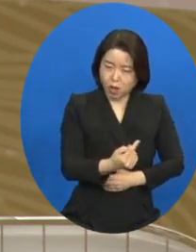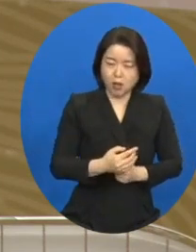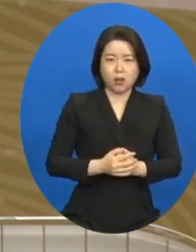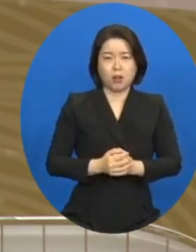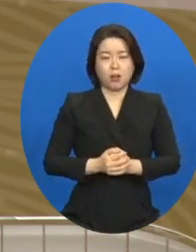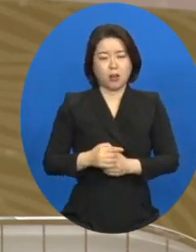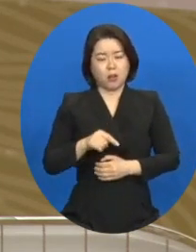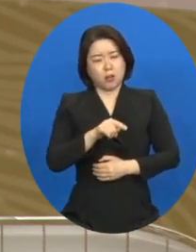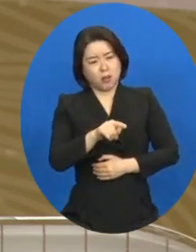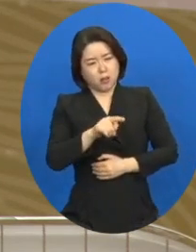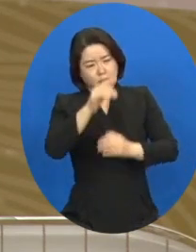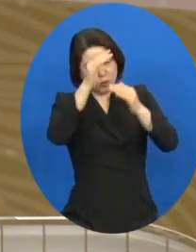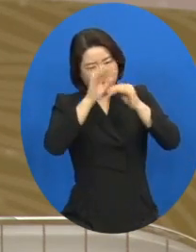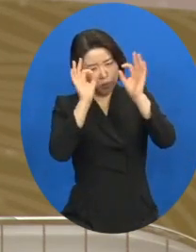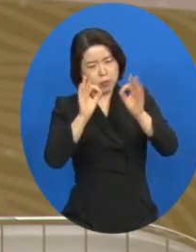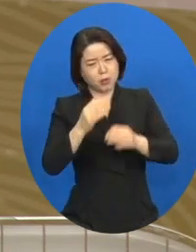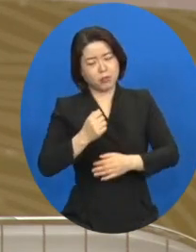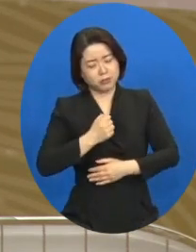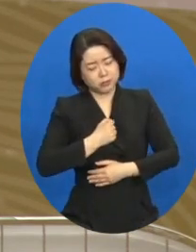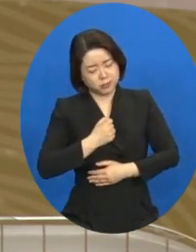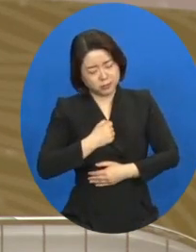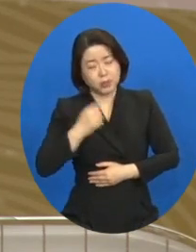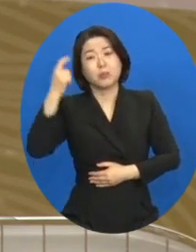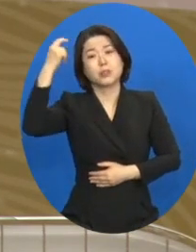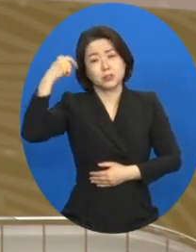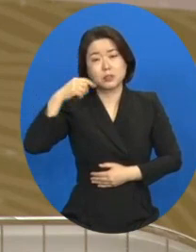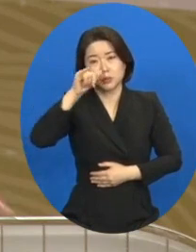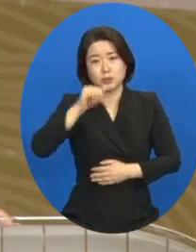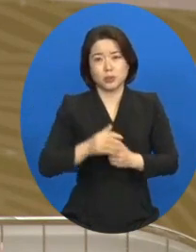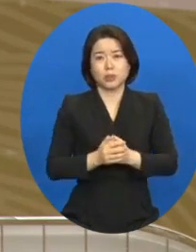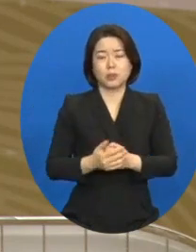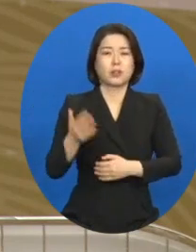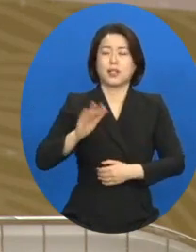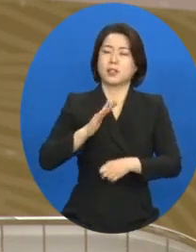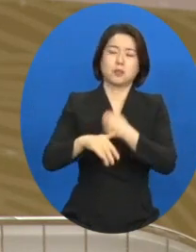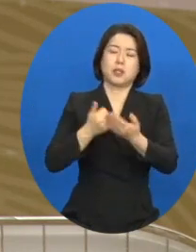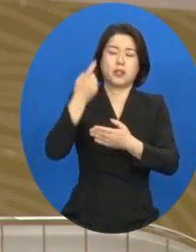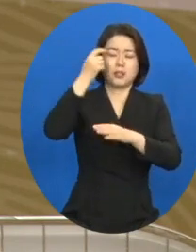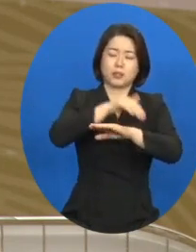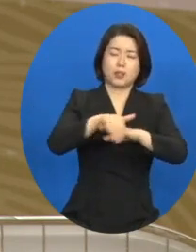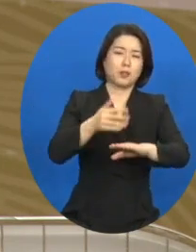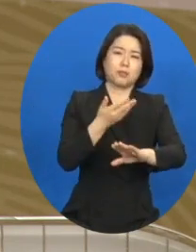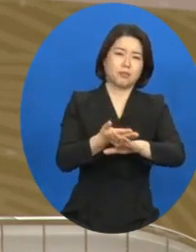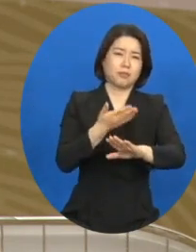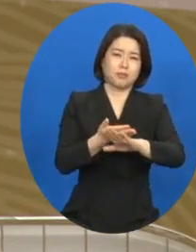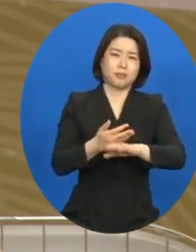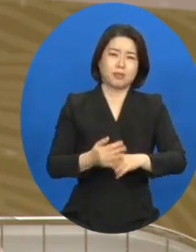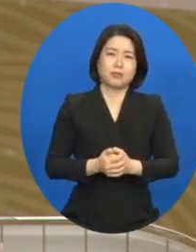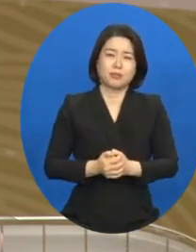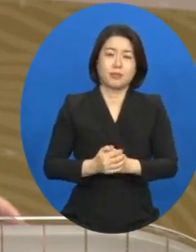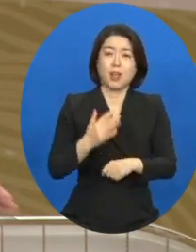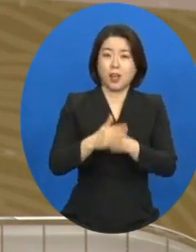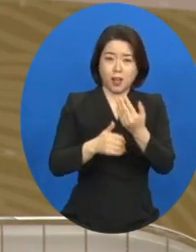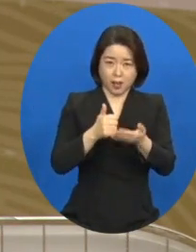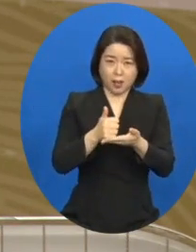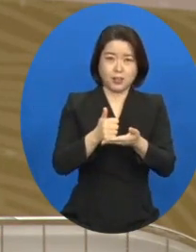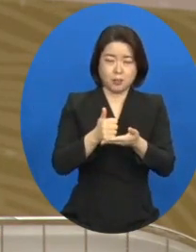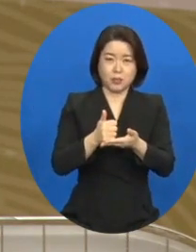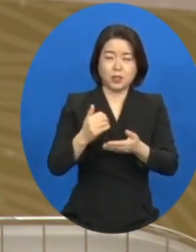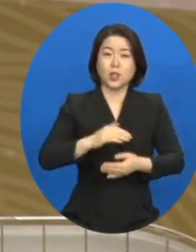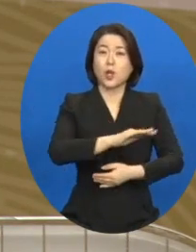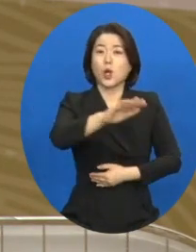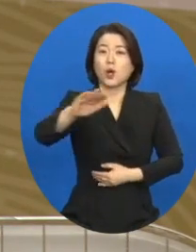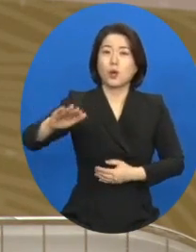우리를 너무 답답하게 하는 거잖아요. 그런데 하나님의 계획은 그렇지 않습니다. 하나님께서는